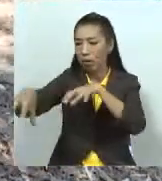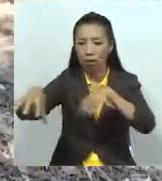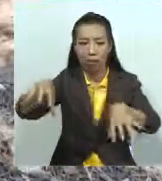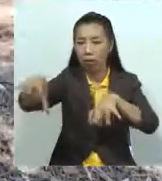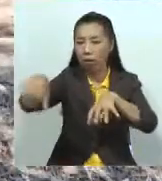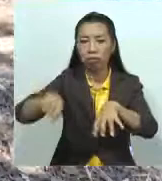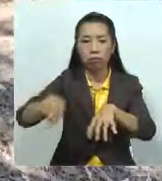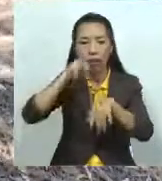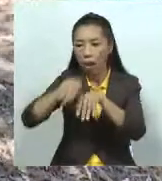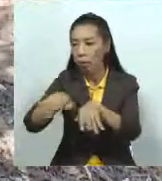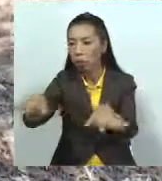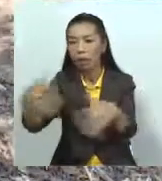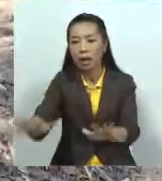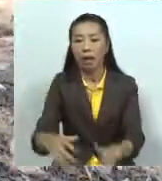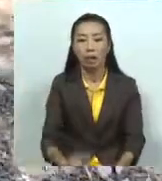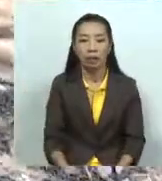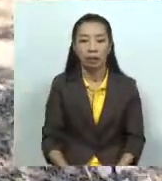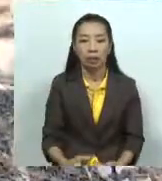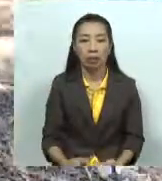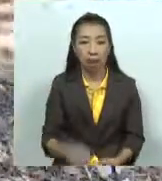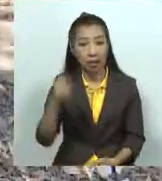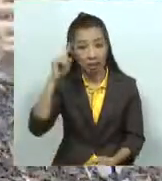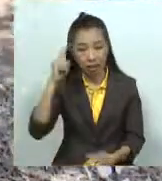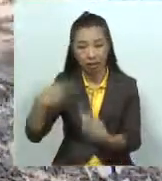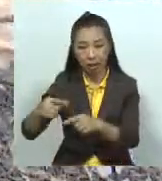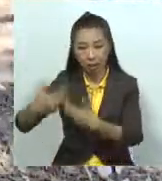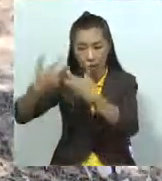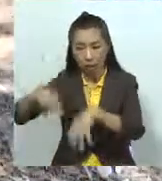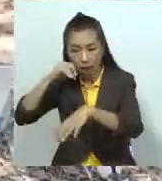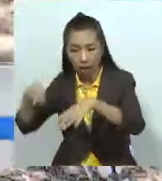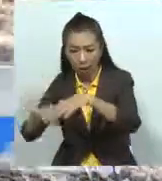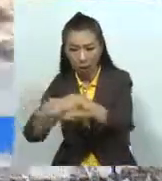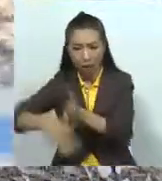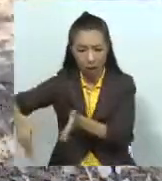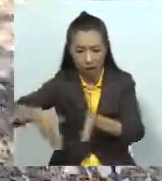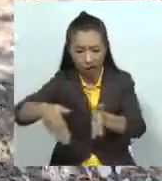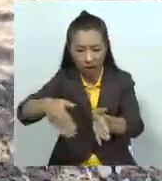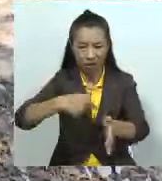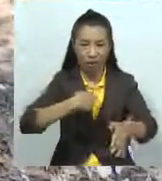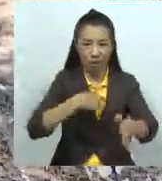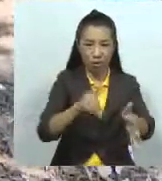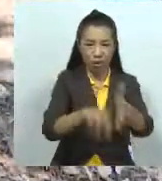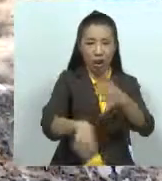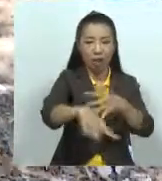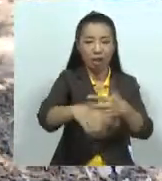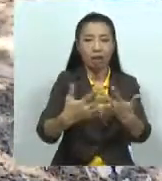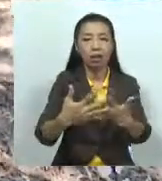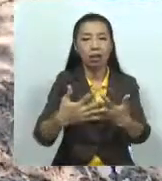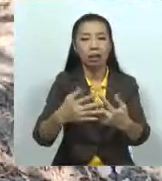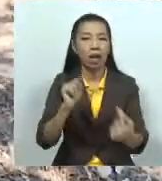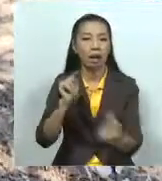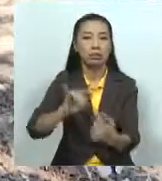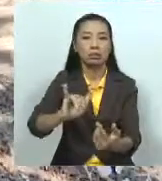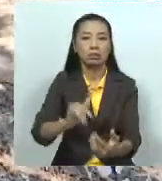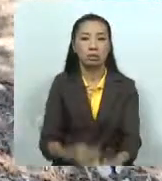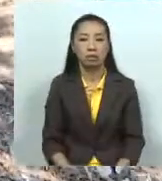ที่เป็นน้ำมันมาขังอยู่ที่เขาสู้มาแต่ยังไม่ถึงแต่เขาไปถ่ายมาถ่ายมาชั่วแป๊บนึง คือไม่ใช่ไอ้จุด